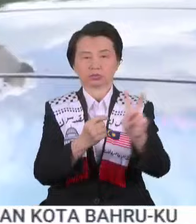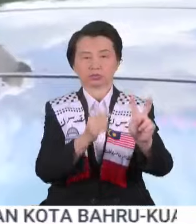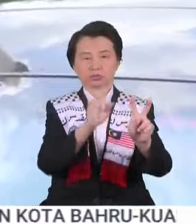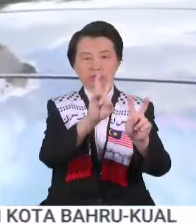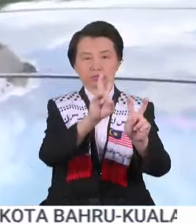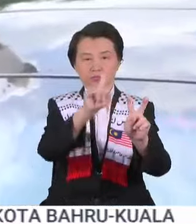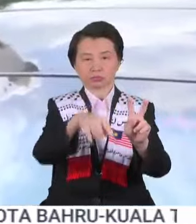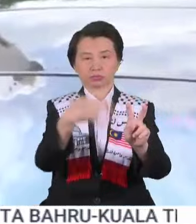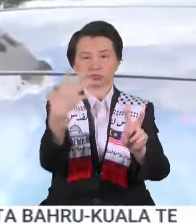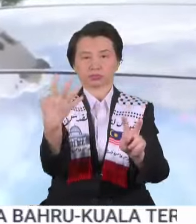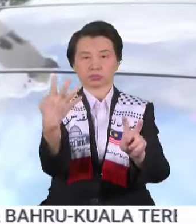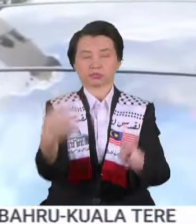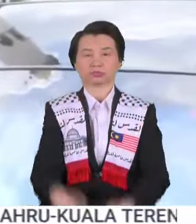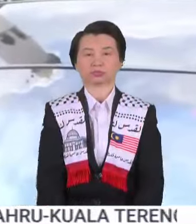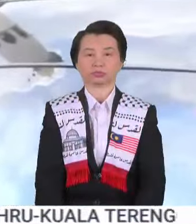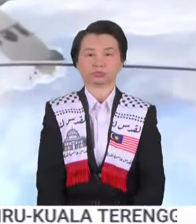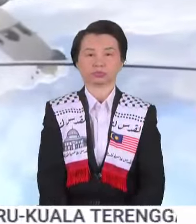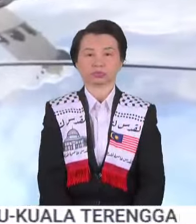27 April.